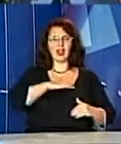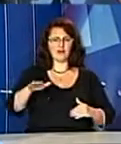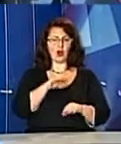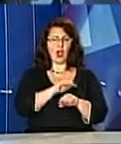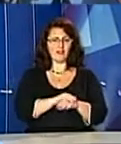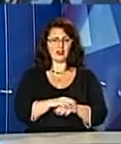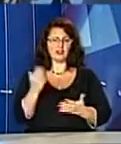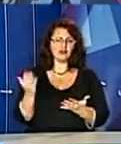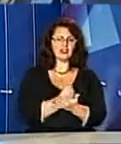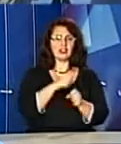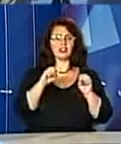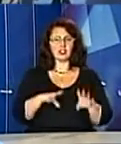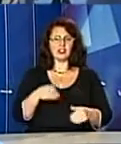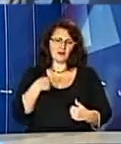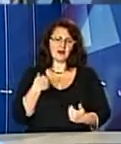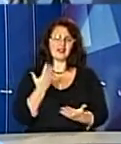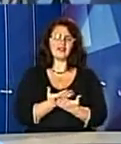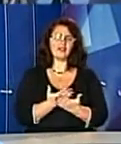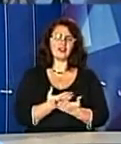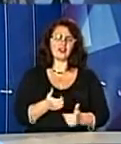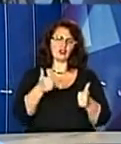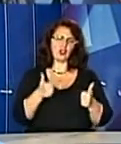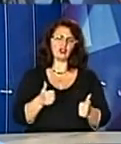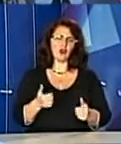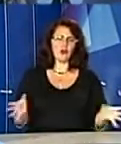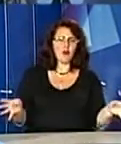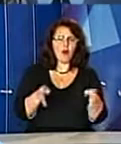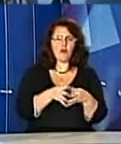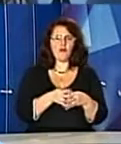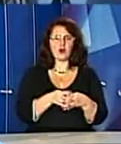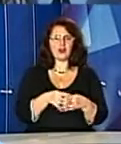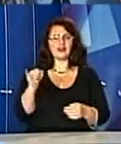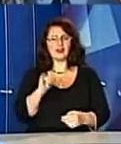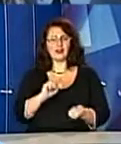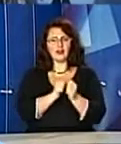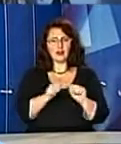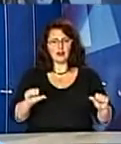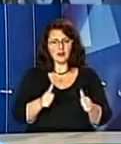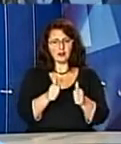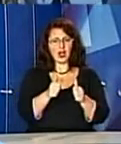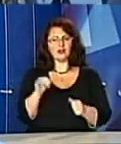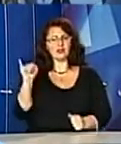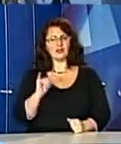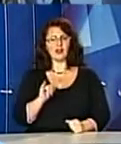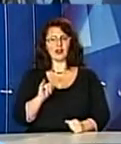те рішення, яке мені видається добрим, бо поєднує і пам'ятник, і